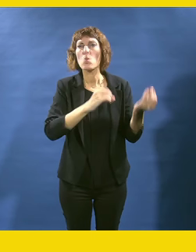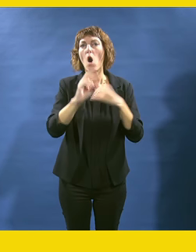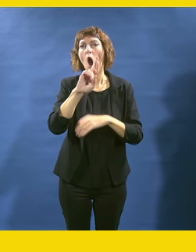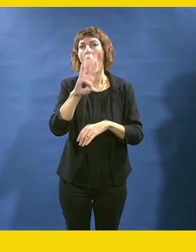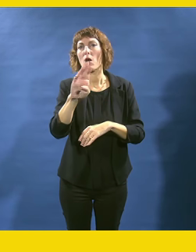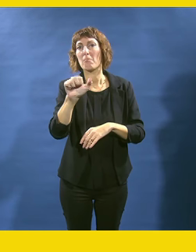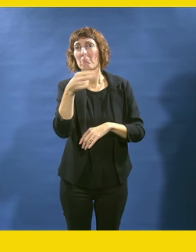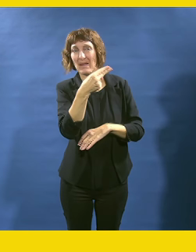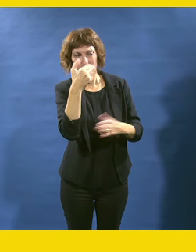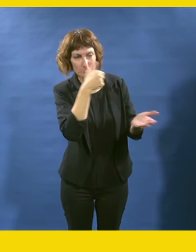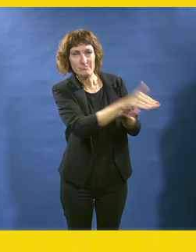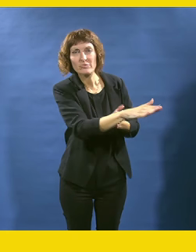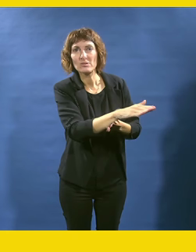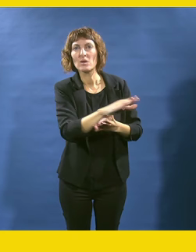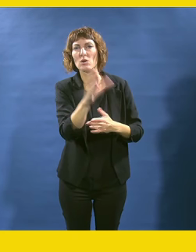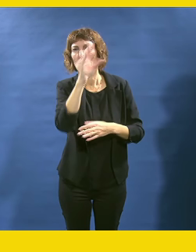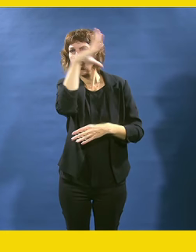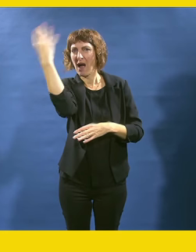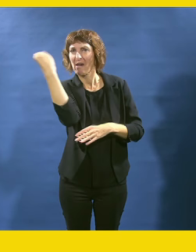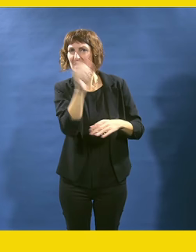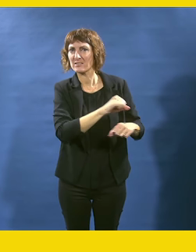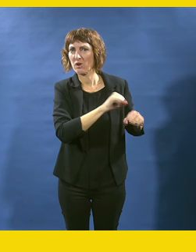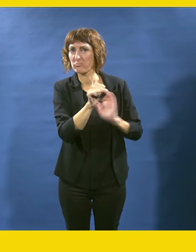vaincront les talibans.